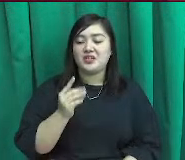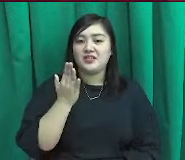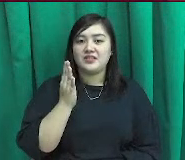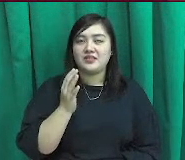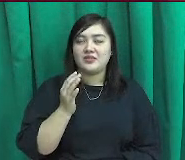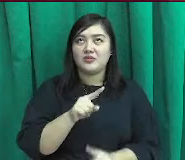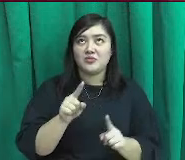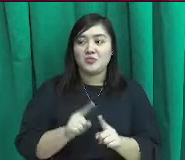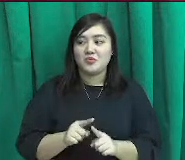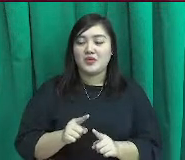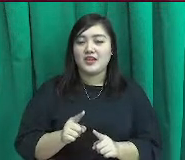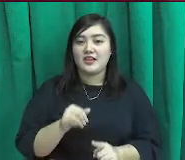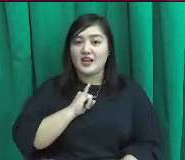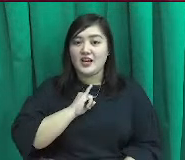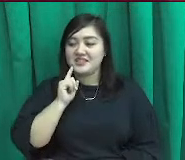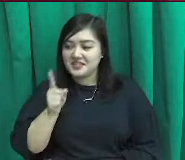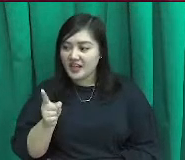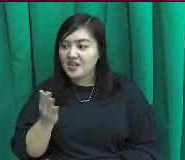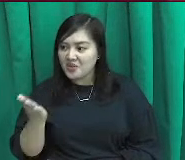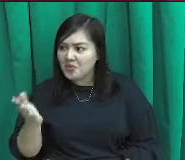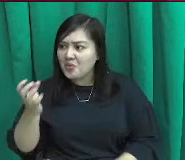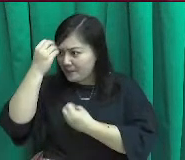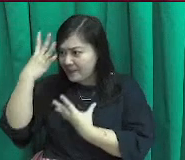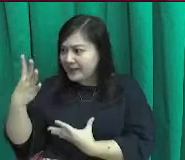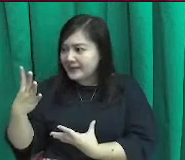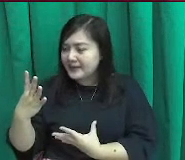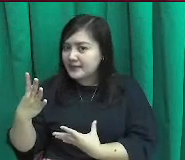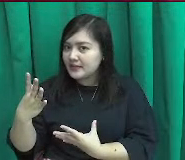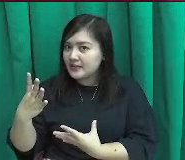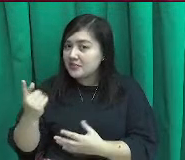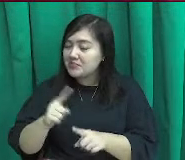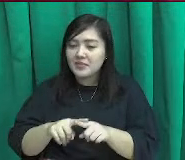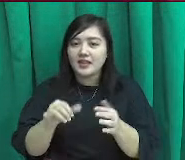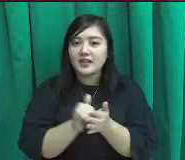first before you complain. Yeah, that's it. And, but that's not Christianity.